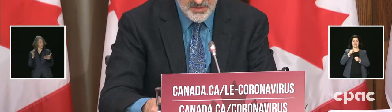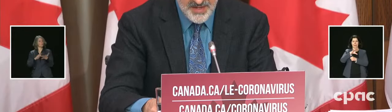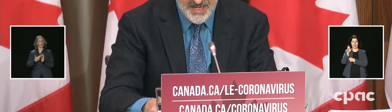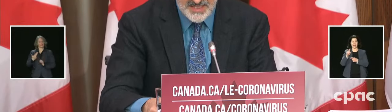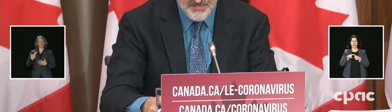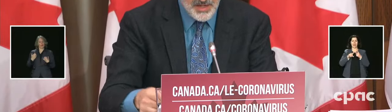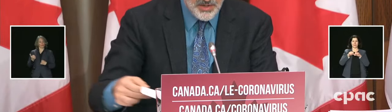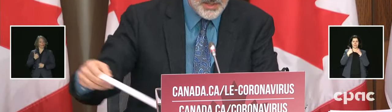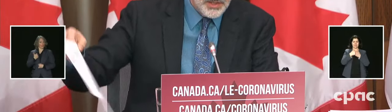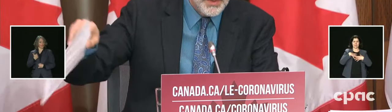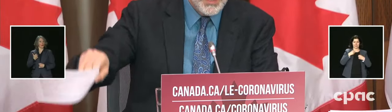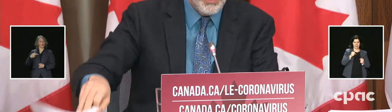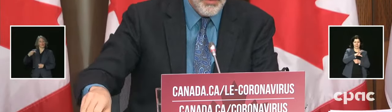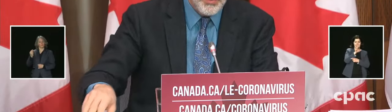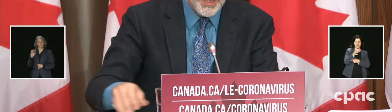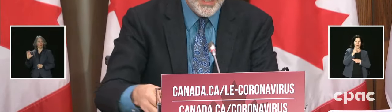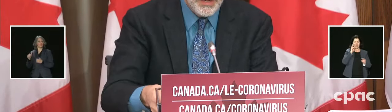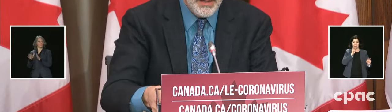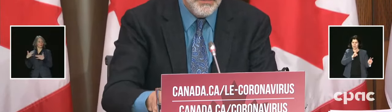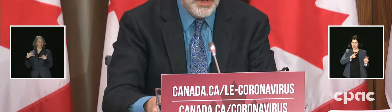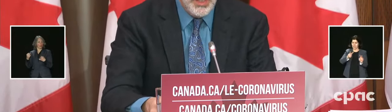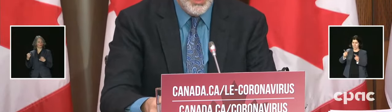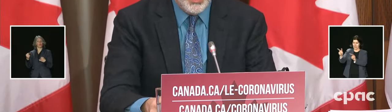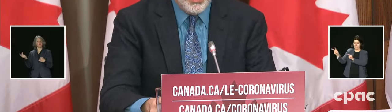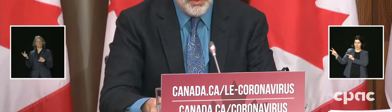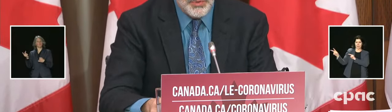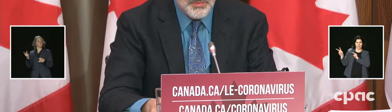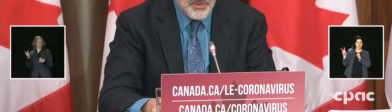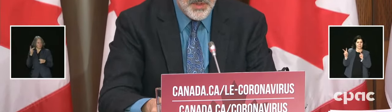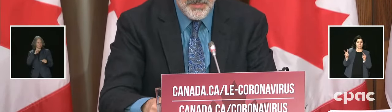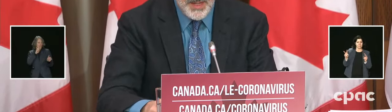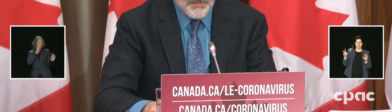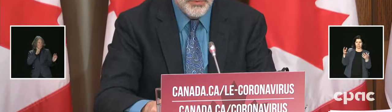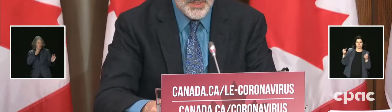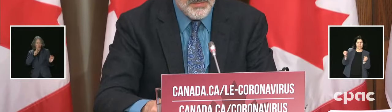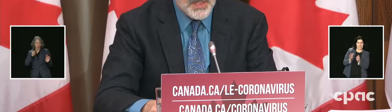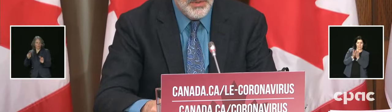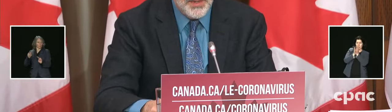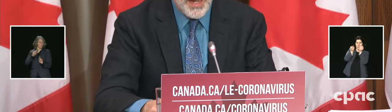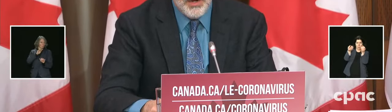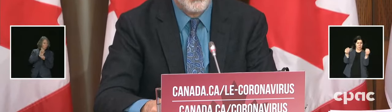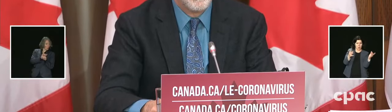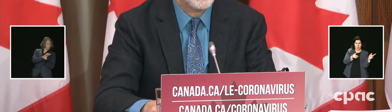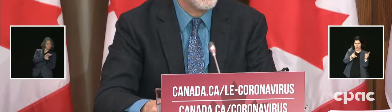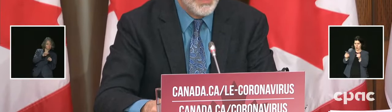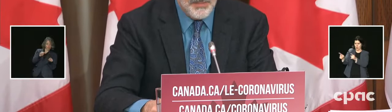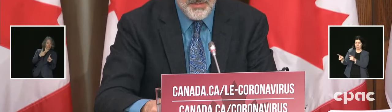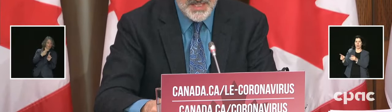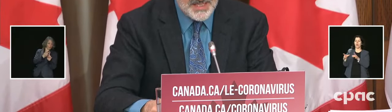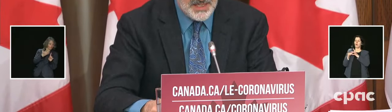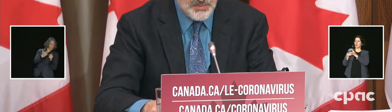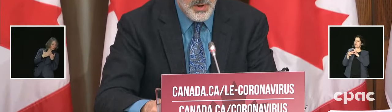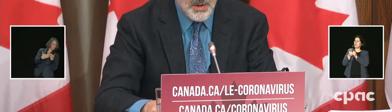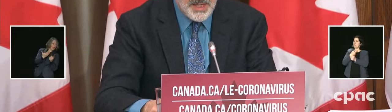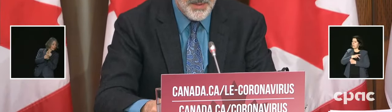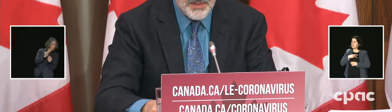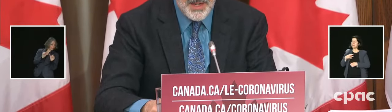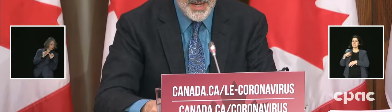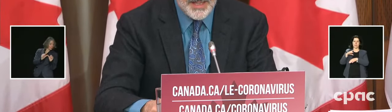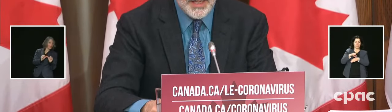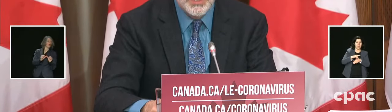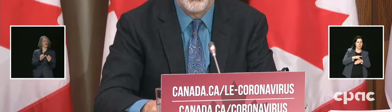Canada surveillent activement leur innocuité dans le monde réel. Nous suivons de près tout effet secondaire en collaboration avec les provinces et territoires,